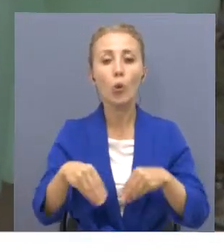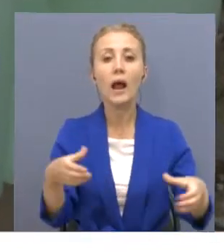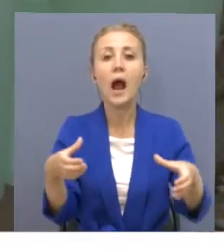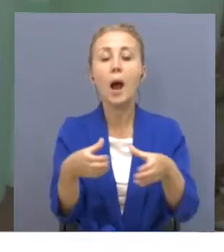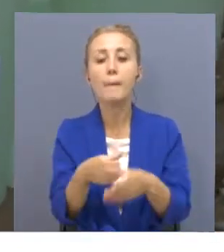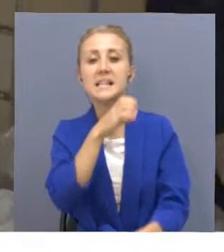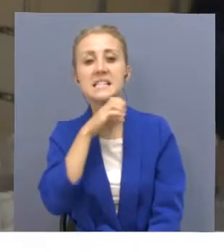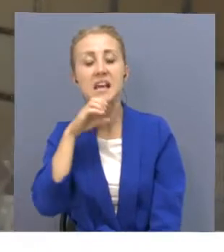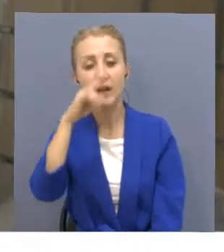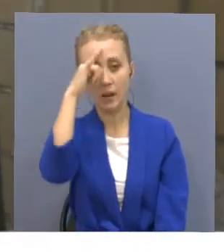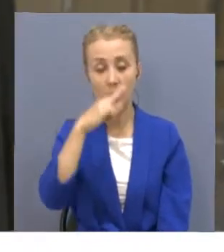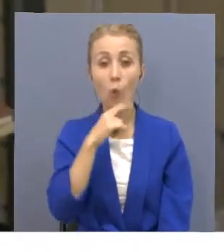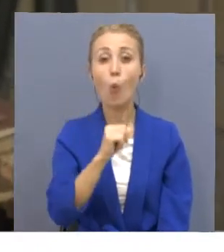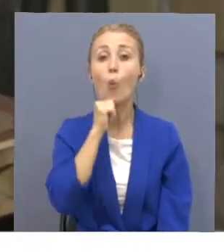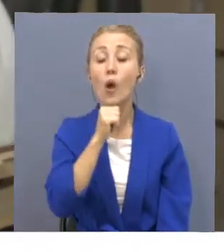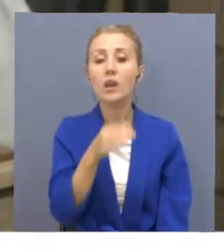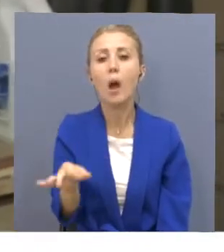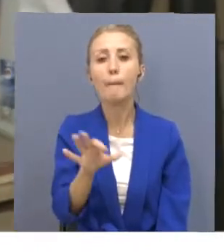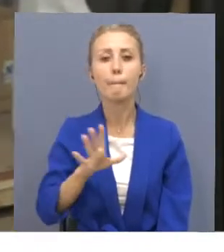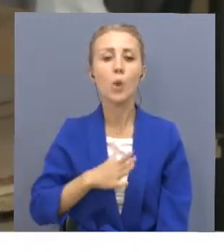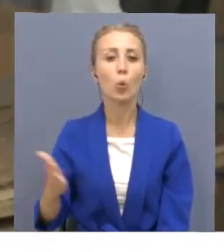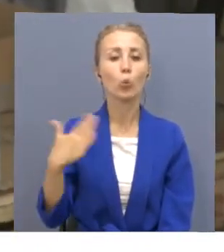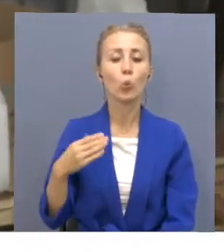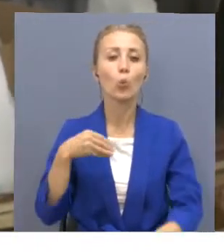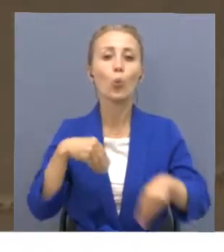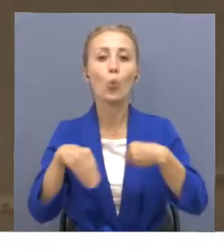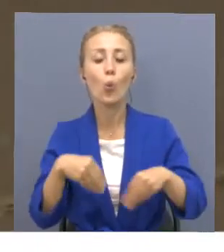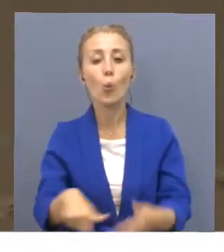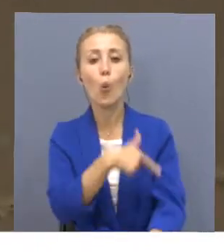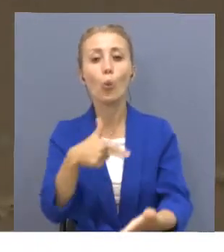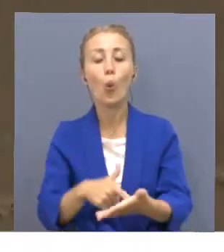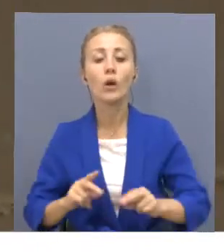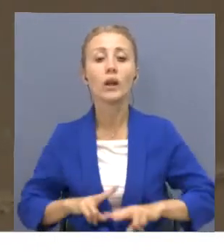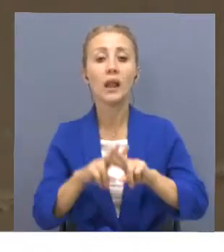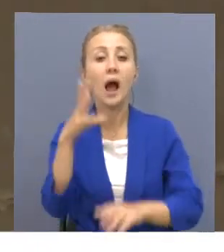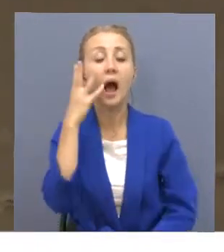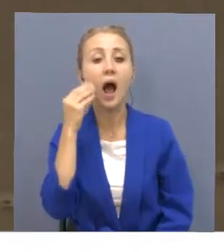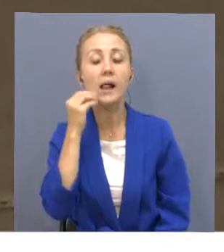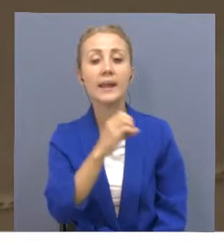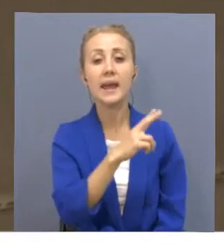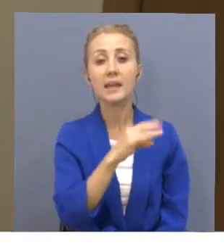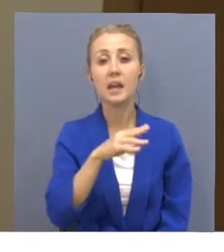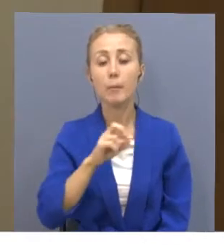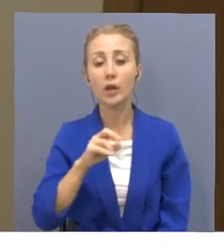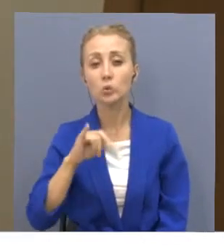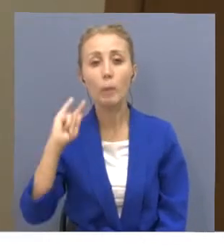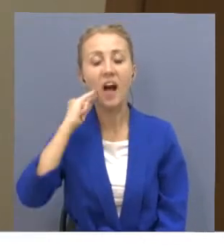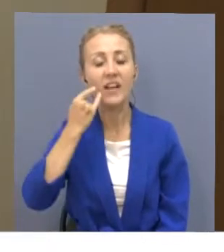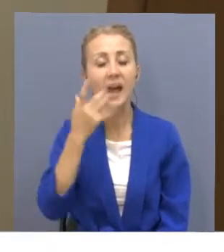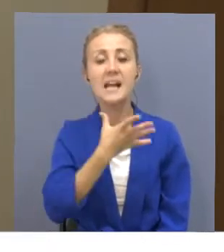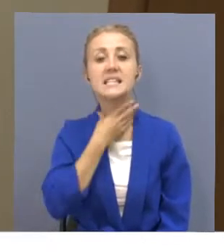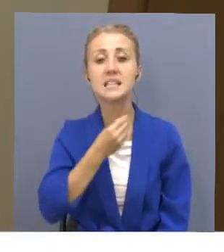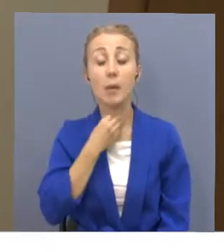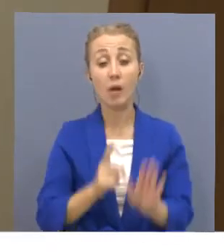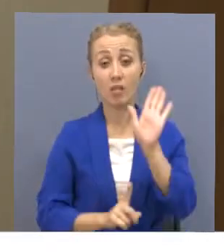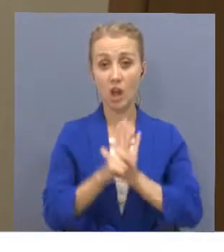но и Северо-Казахстанской, Кустанайской областей, городов Нур-Султан, Алматы, Кибастуз, Павлодар и Семей. С начала текущего